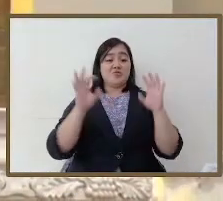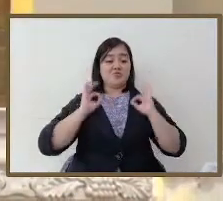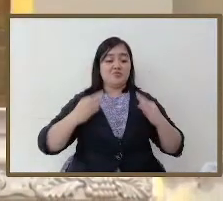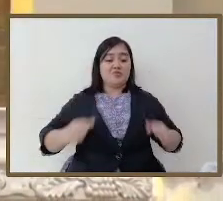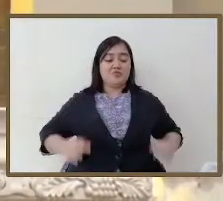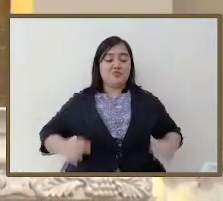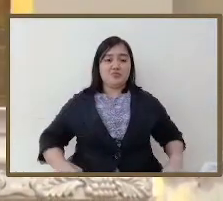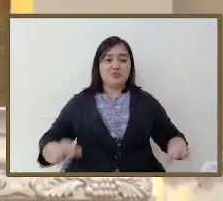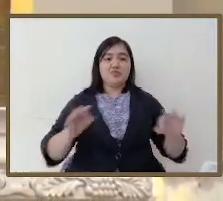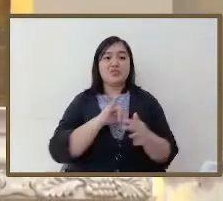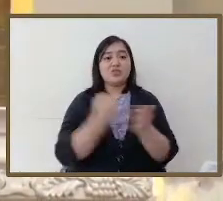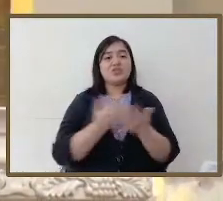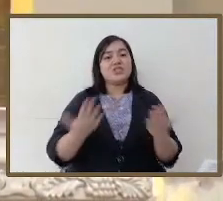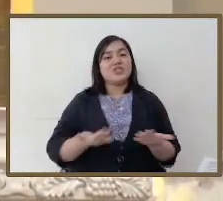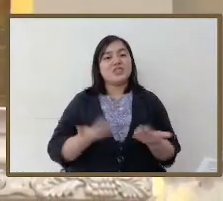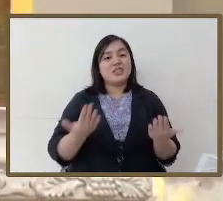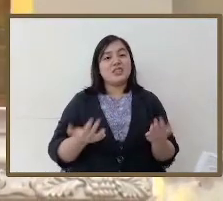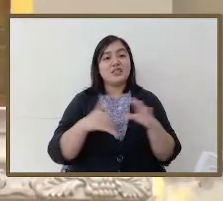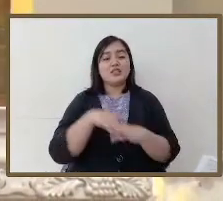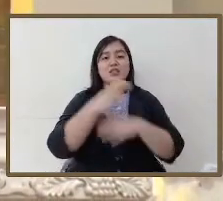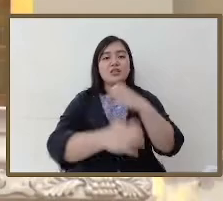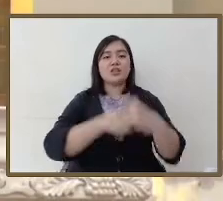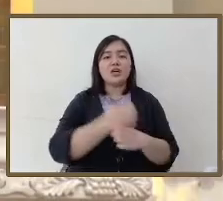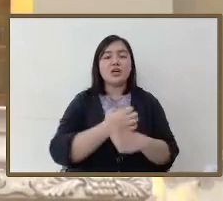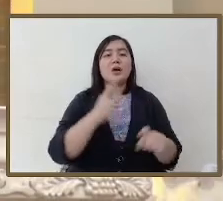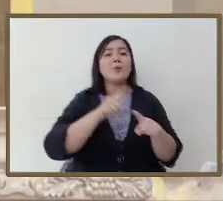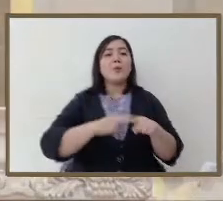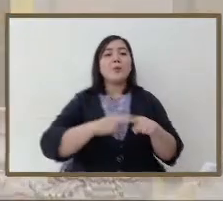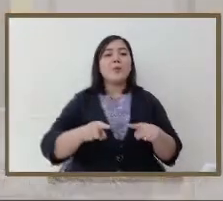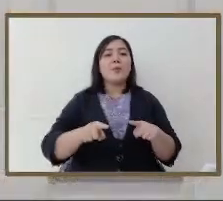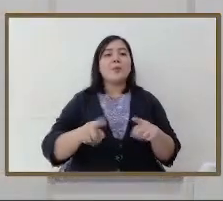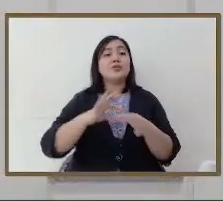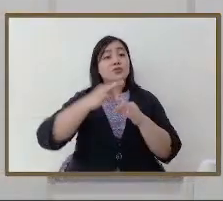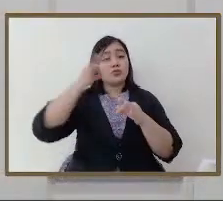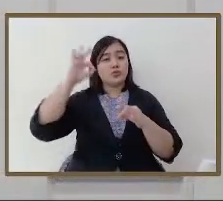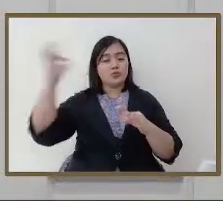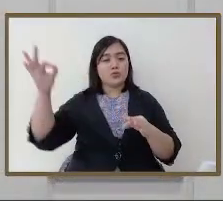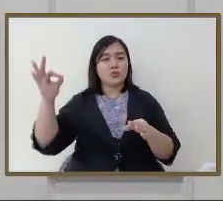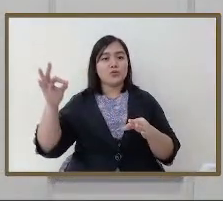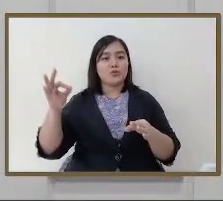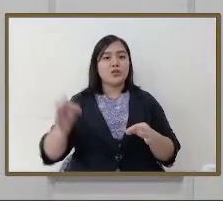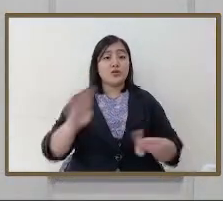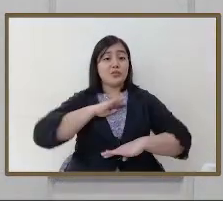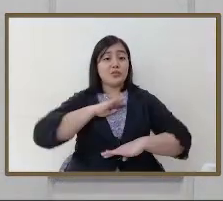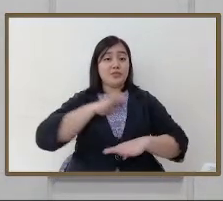but the contentment of soul ay wala sa lupa, kundi nanggagaling sa taas.